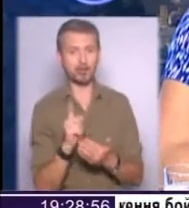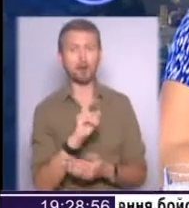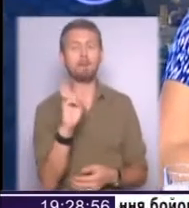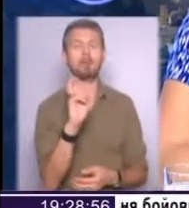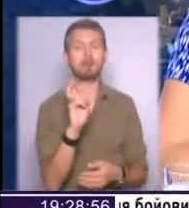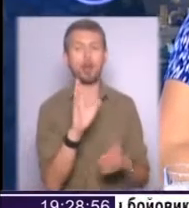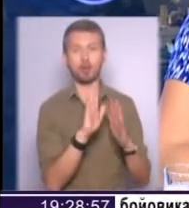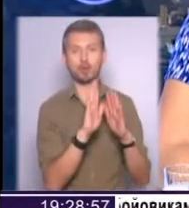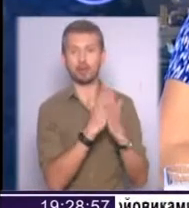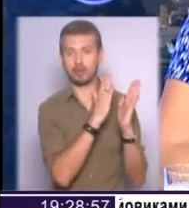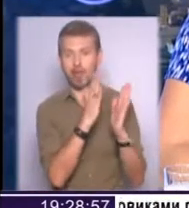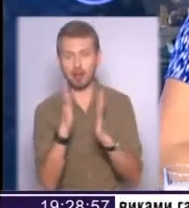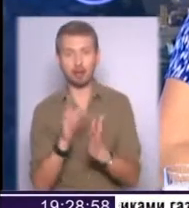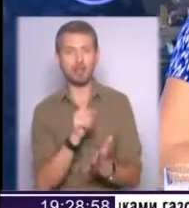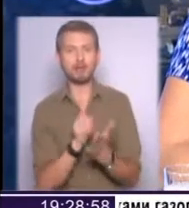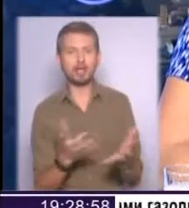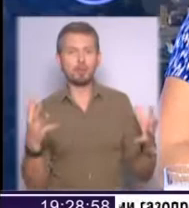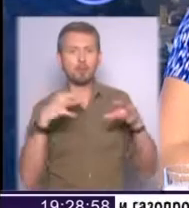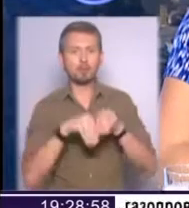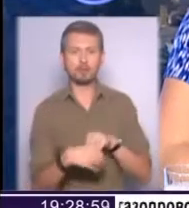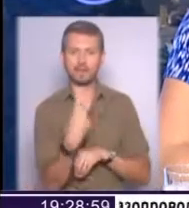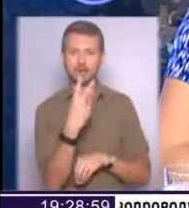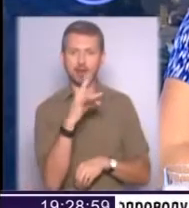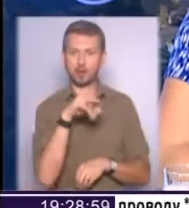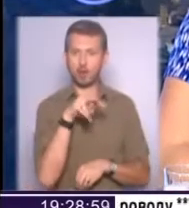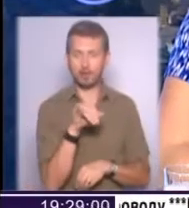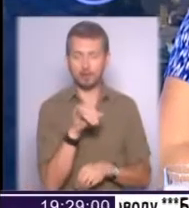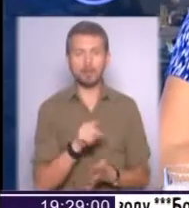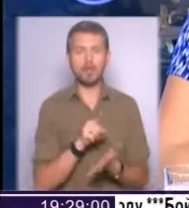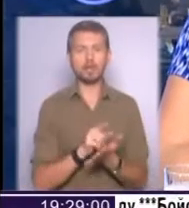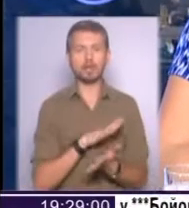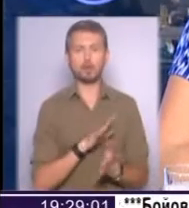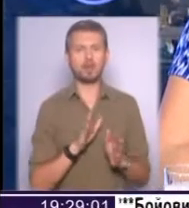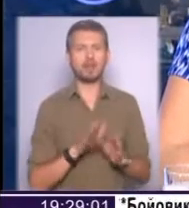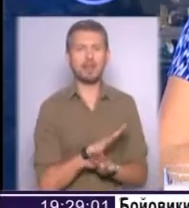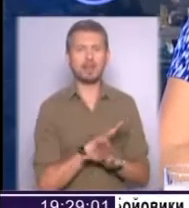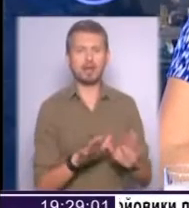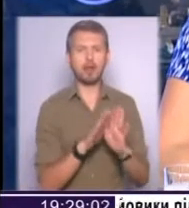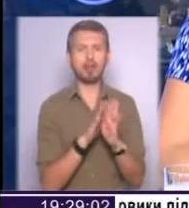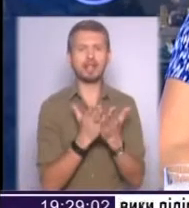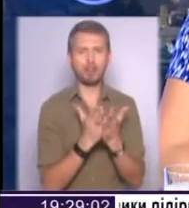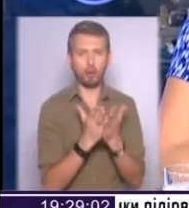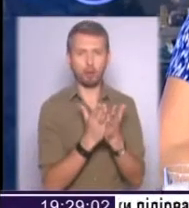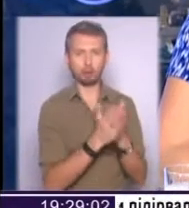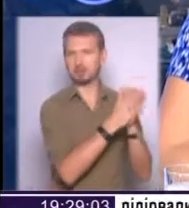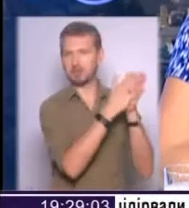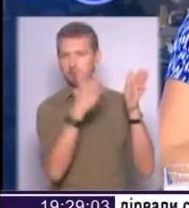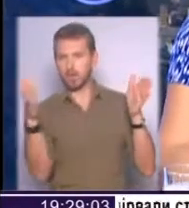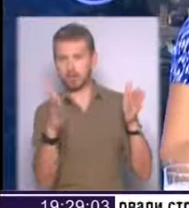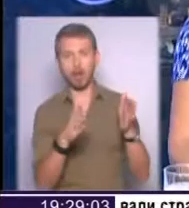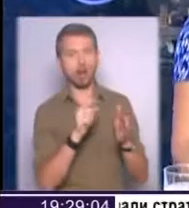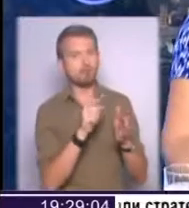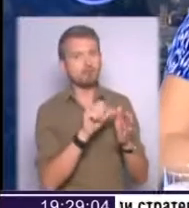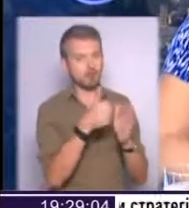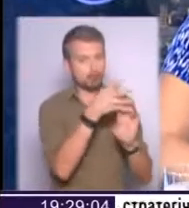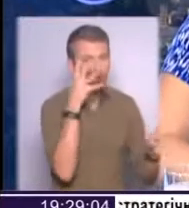бібліотека повинна поєднувати в собі дві ролі. Це повинна бути не тільки книгозбірня, хоча книгозбірня в першу чергу.